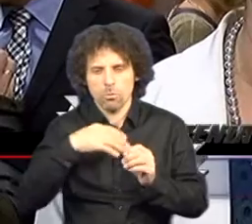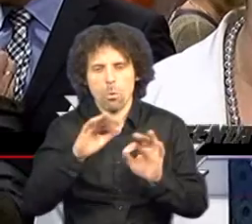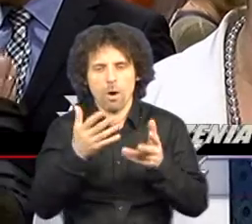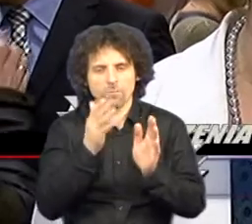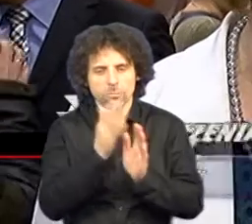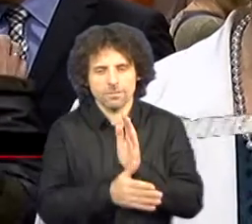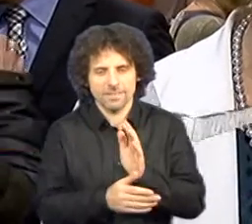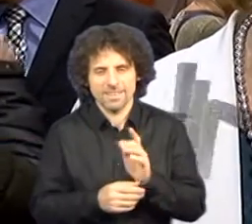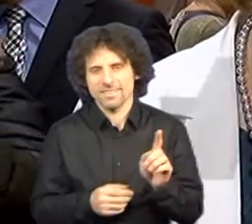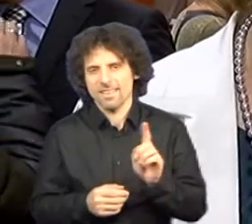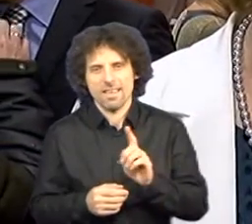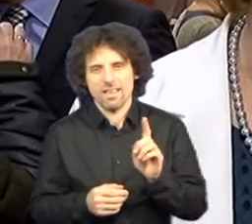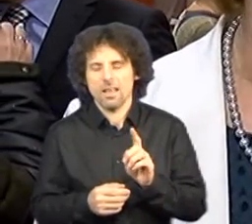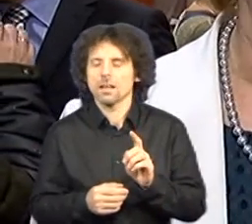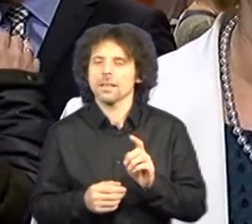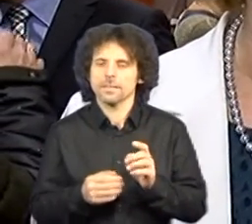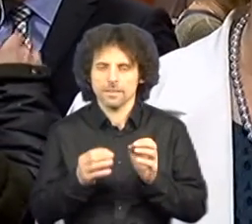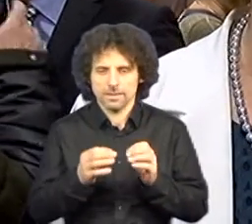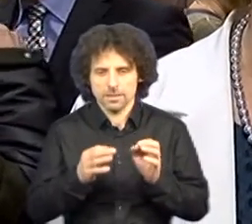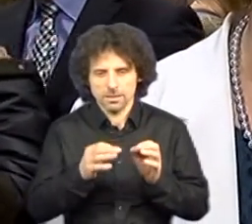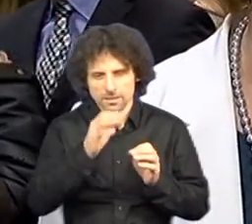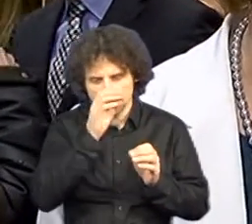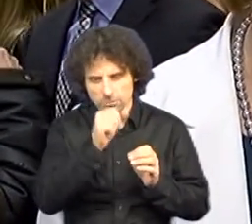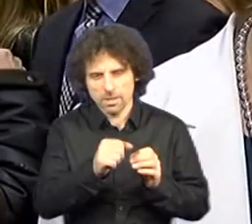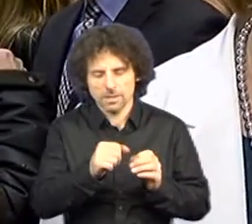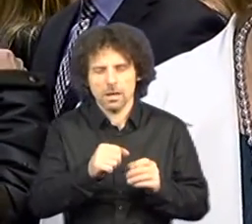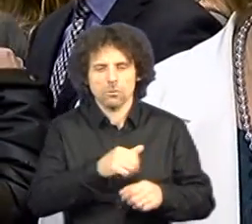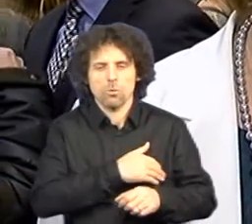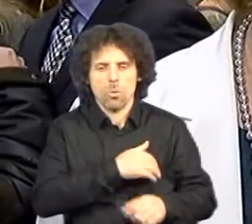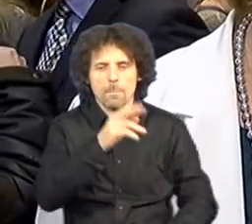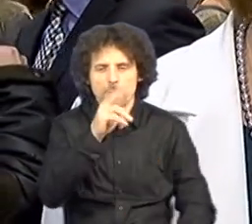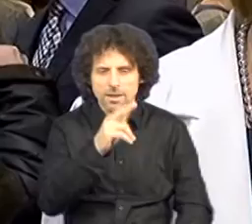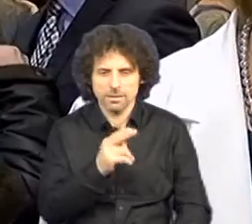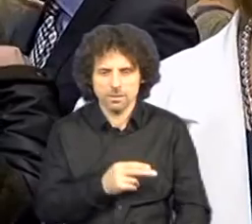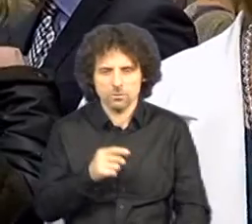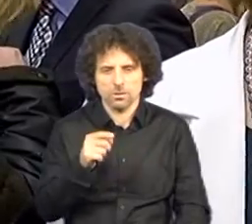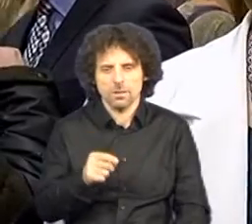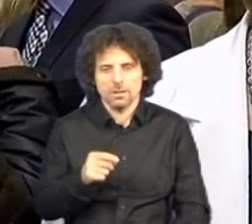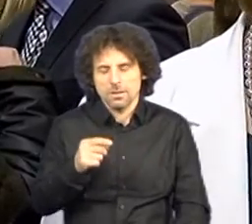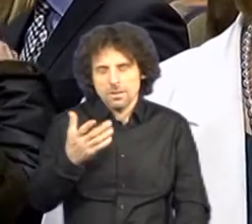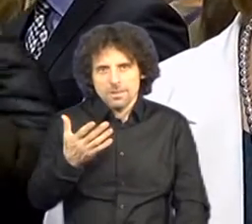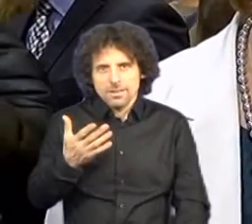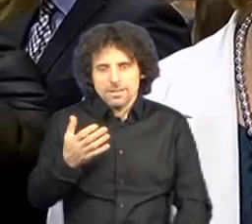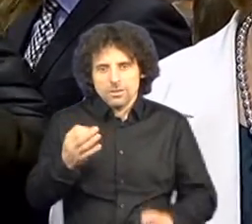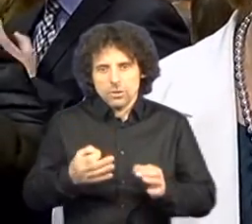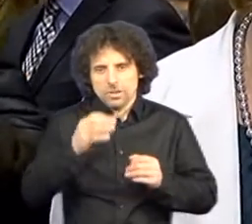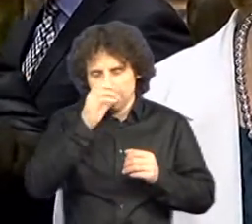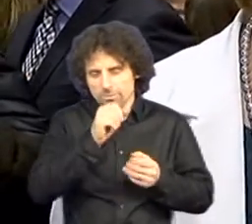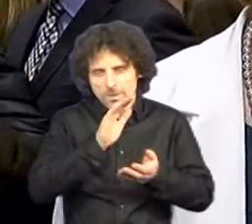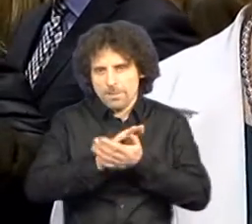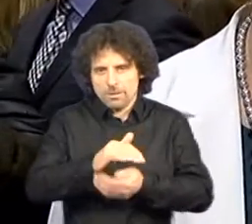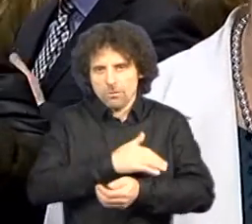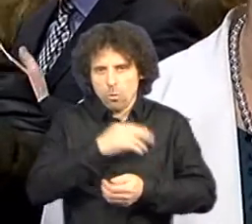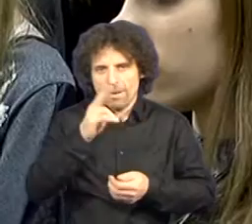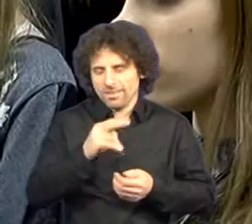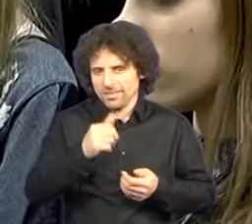coś naturalnego. Zabrzańska szkoła plastyczna, któż by sobie wyobrażał dziś Zabrze bez